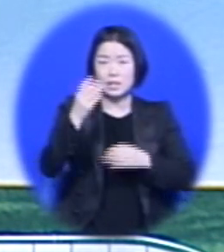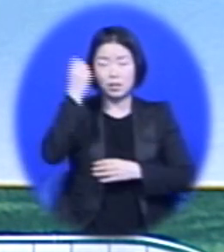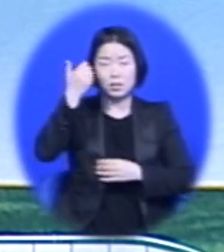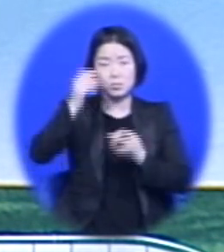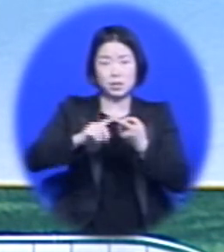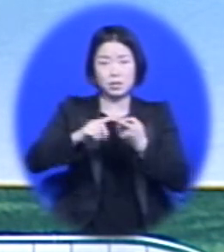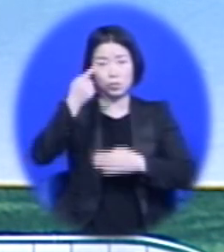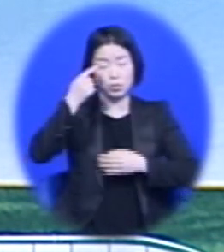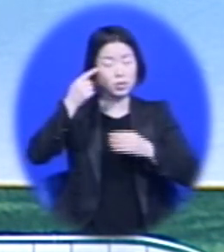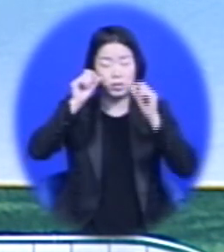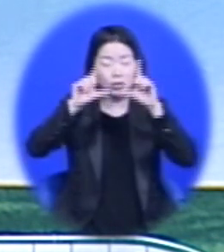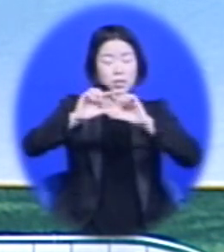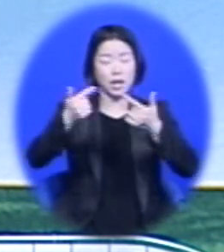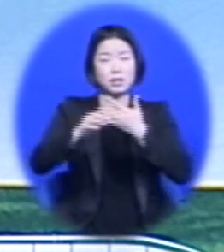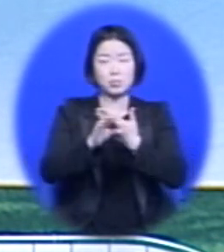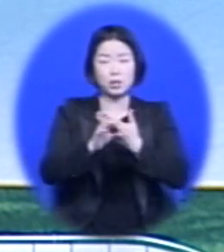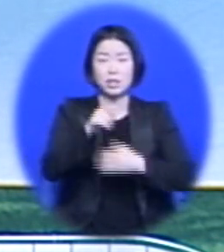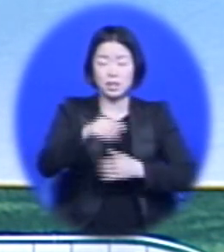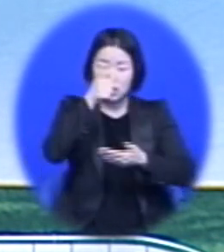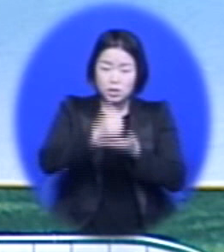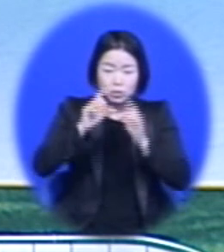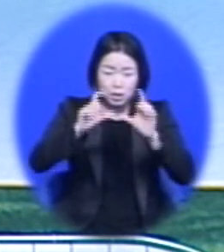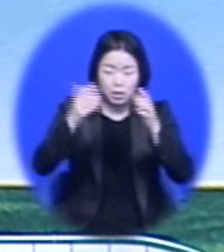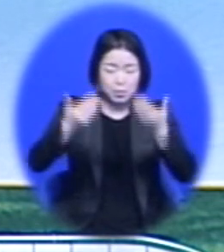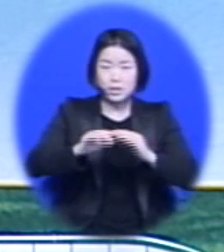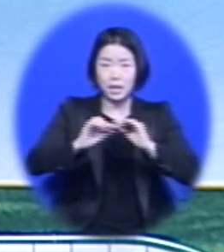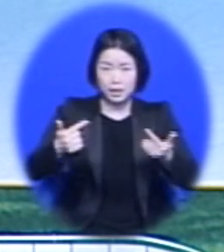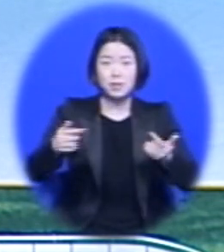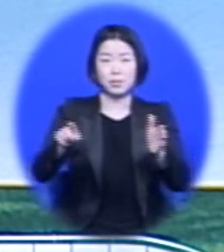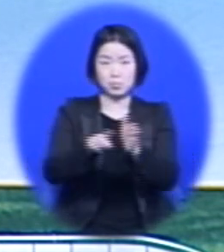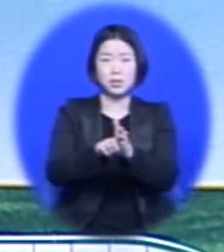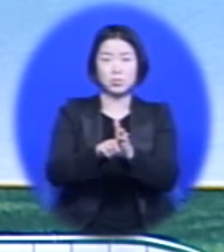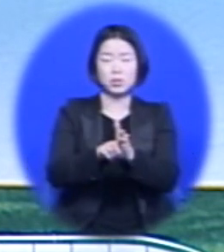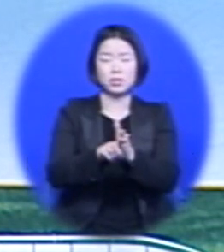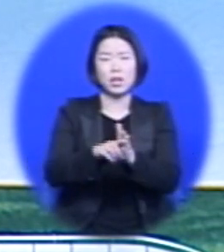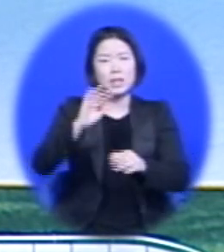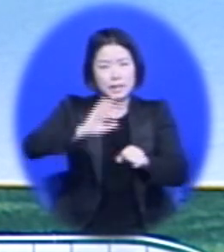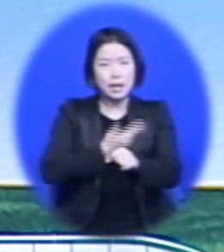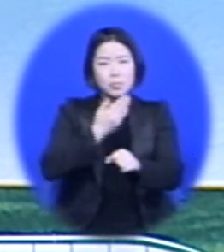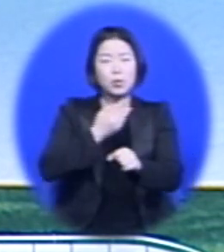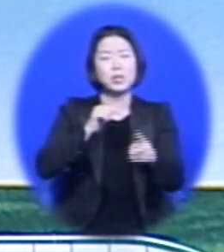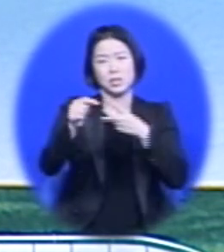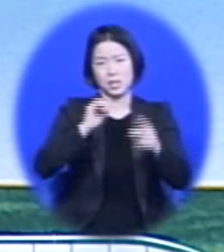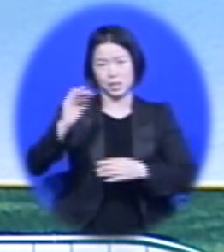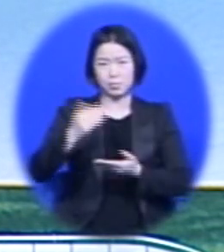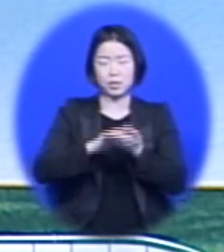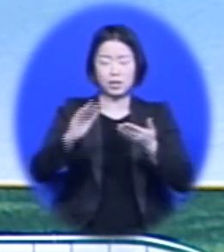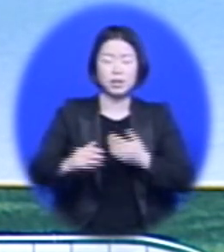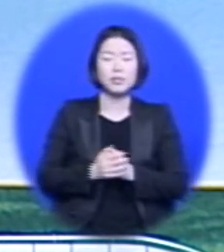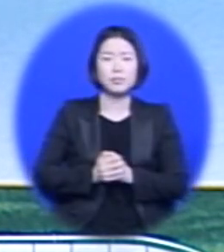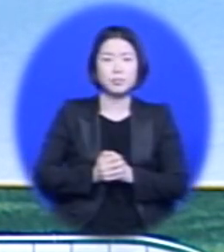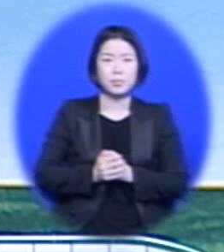않으면 그러면 이 정죄받지 않는다는 믿음은 왜곡이 되어버립니다.